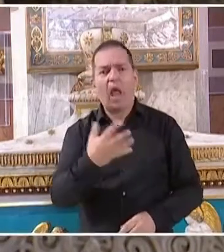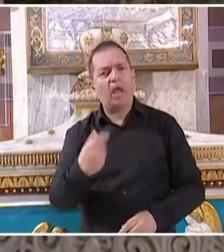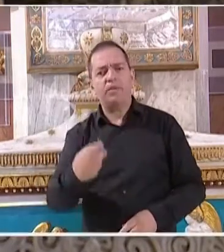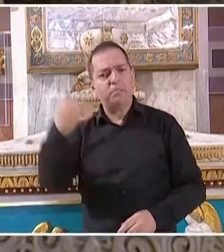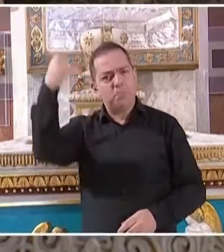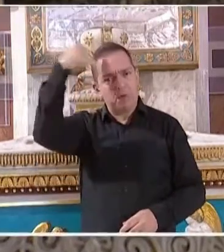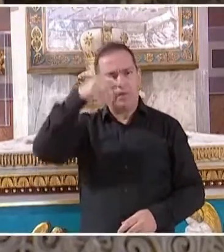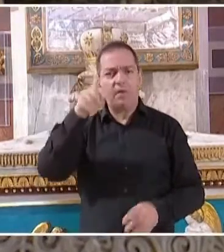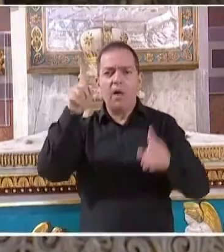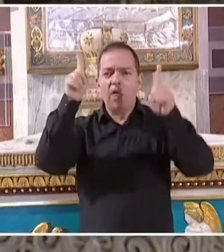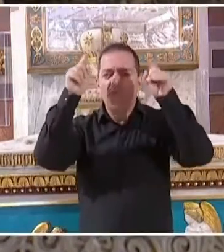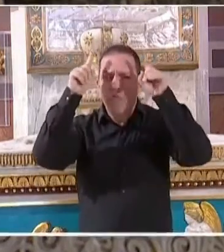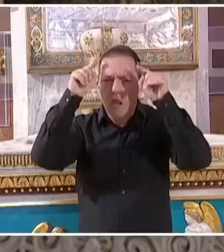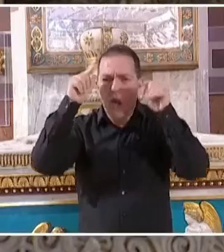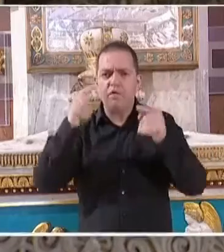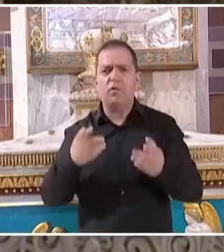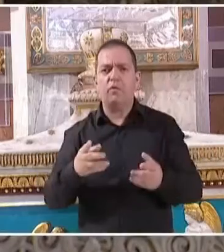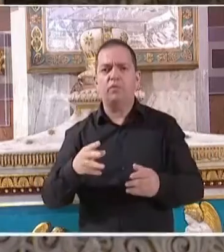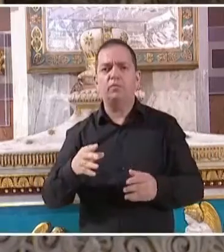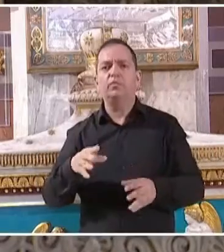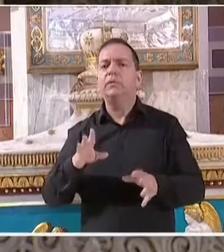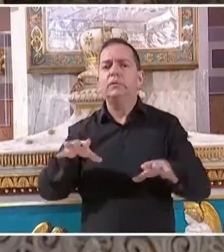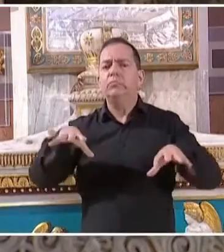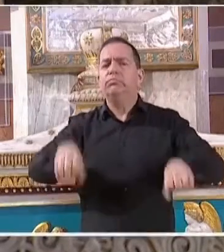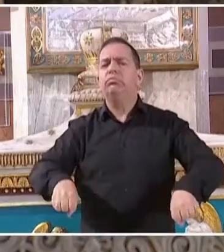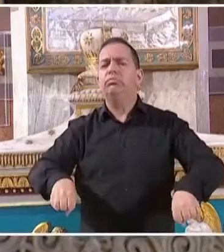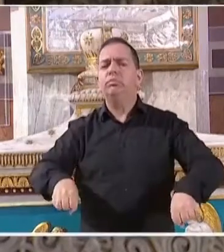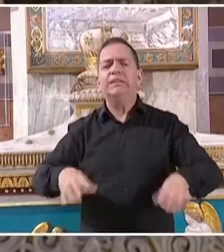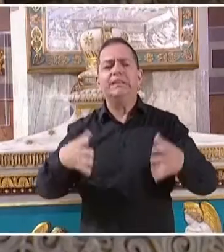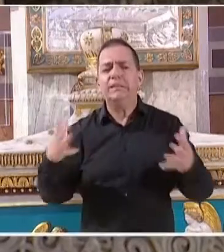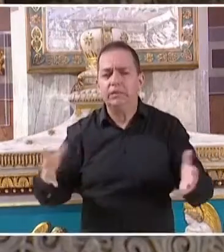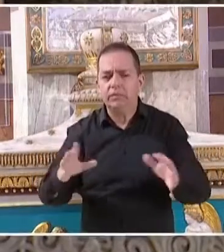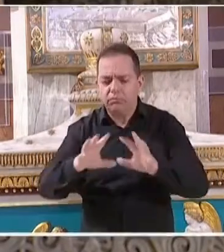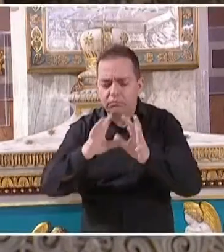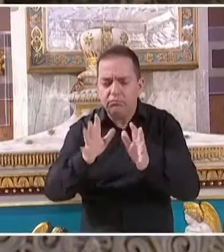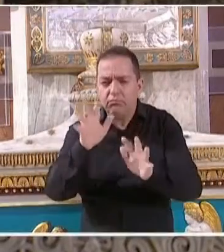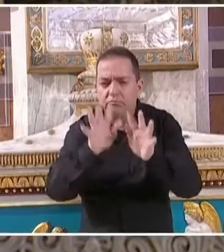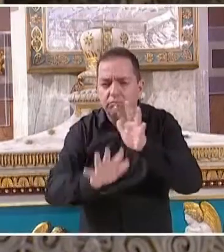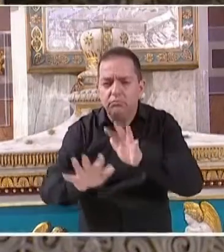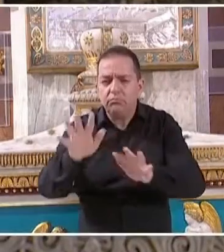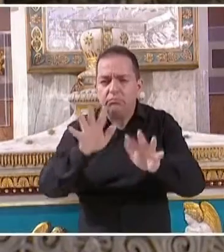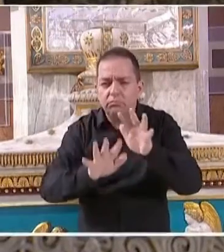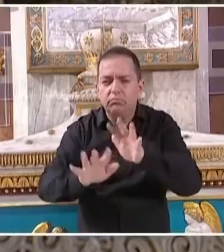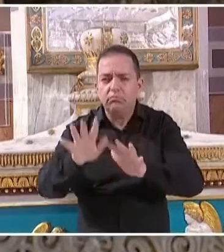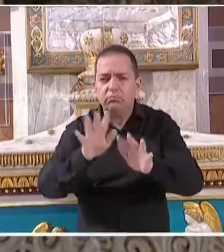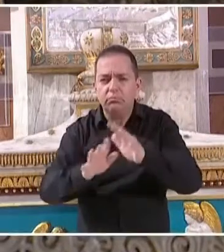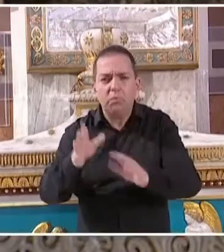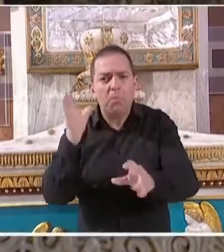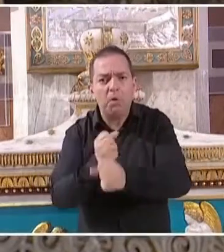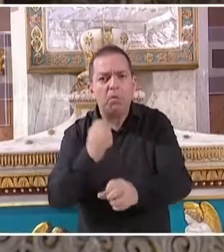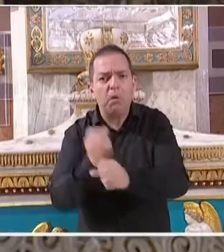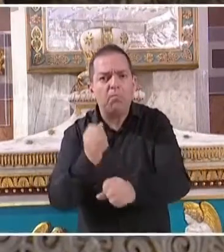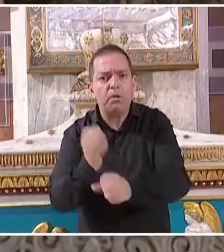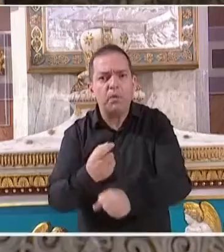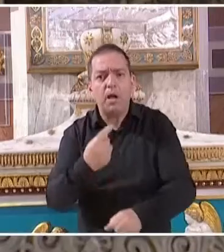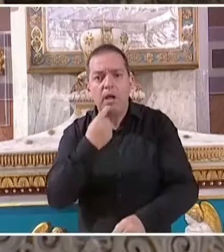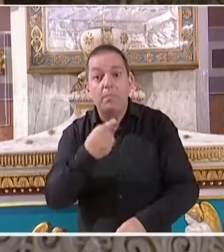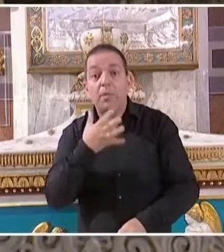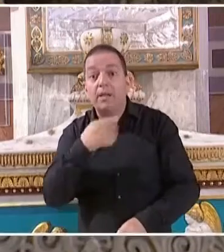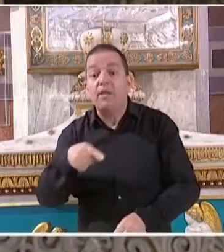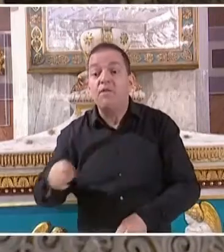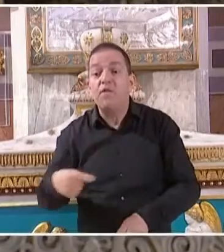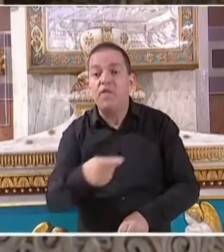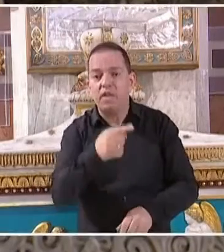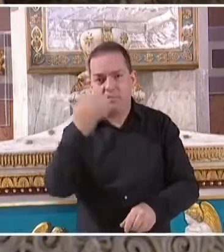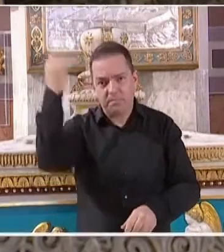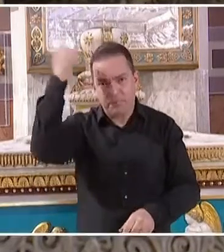πνεύμα μαντικής ικανότητος, πνεύμα πίθωνος, καθώς αναφέρεται στο